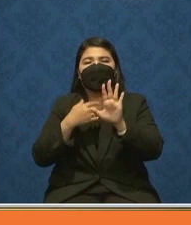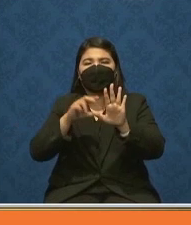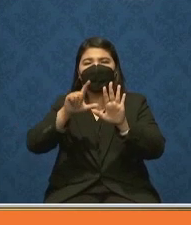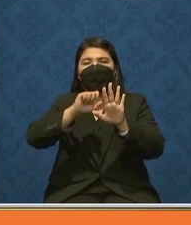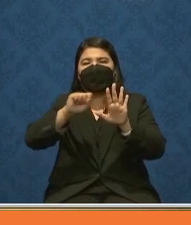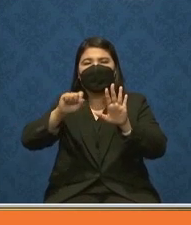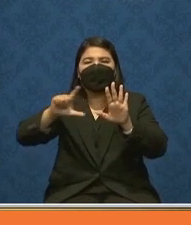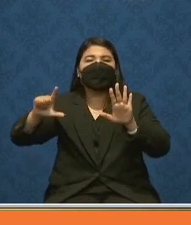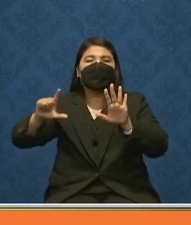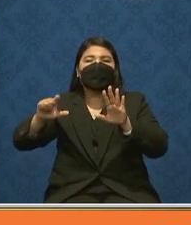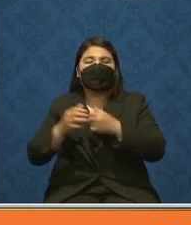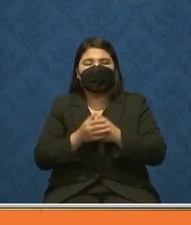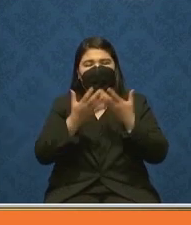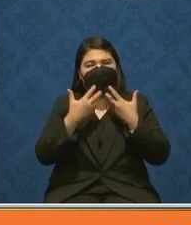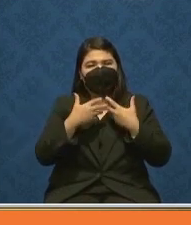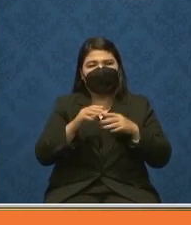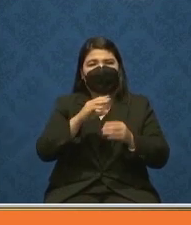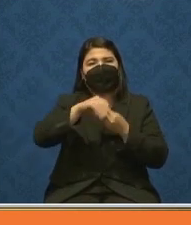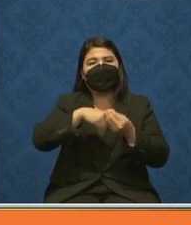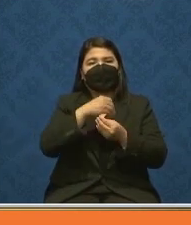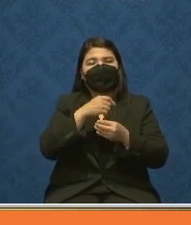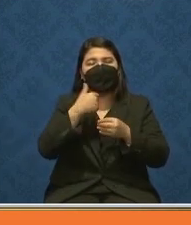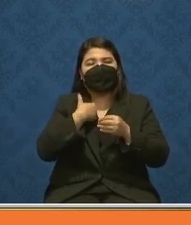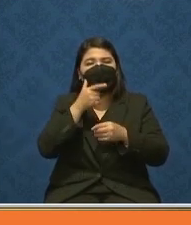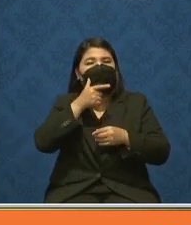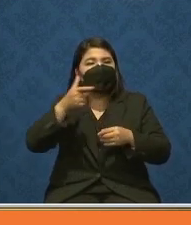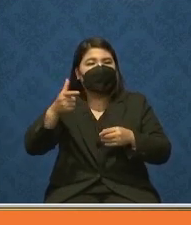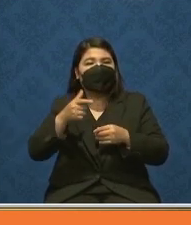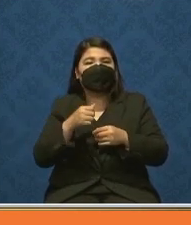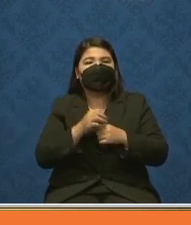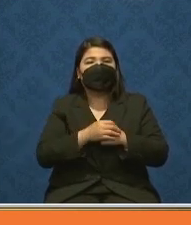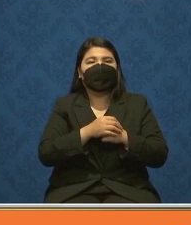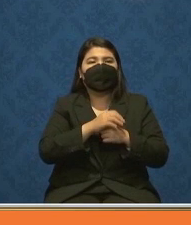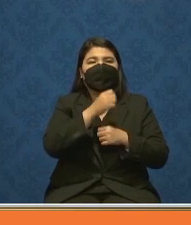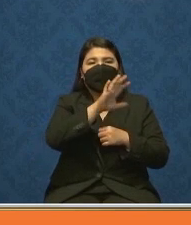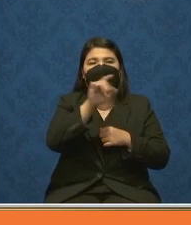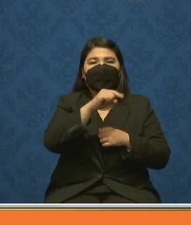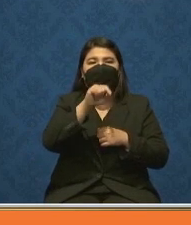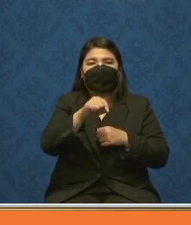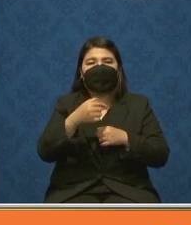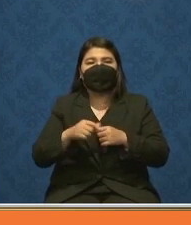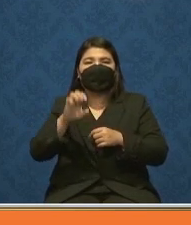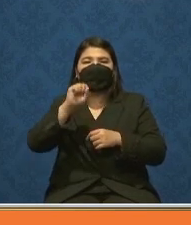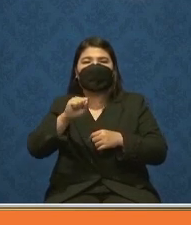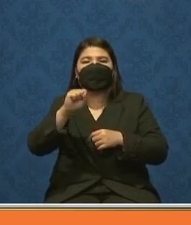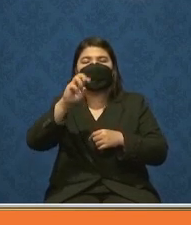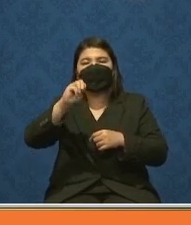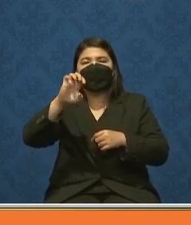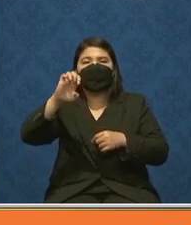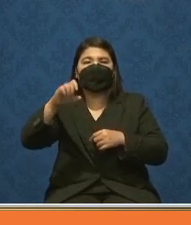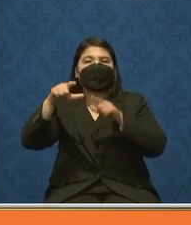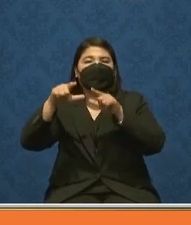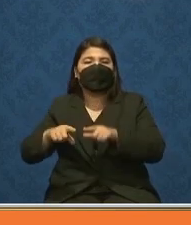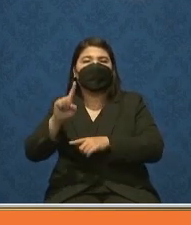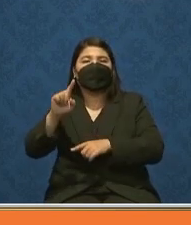น5แสนล้านบาทครับสินเชื่อธุรกิจใหญ่เนี่ยเพิ่มขึ้น 15% สินเชื่อ SME เนี่ยลดลง 1% ครับ